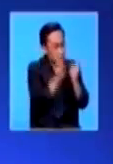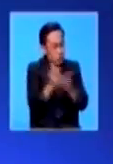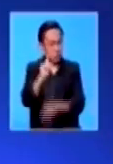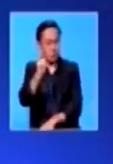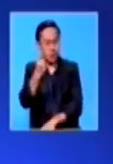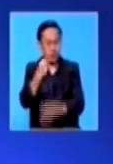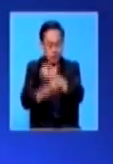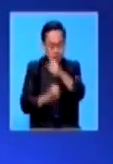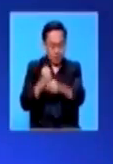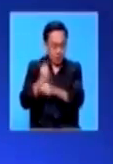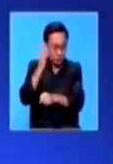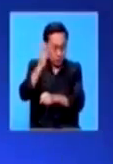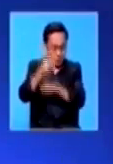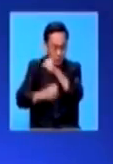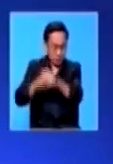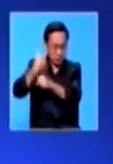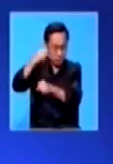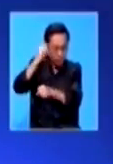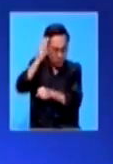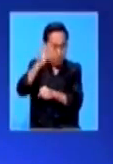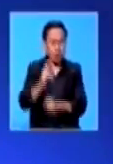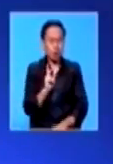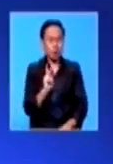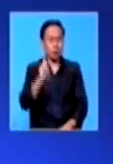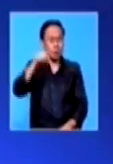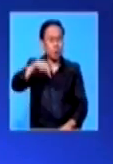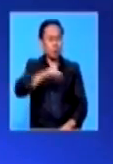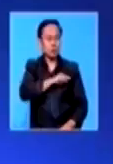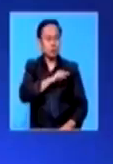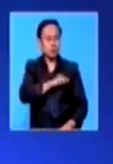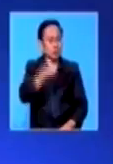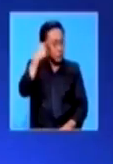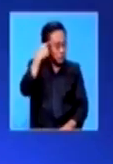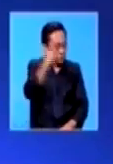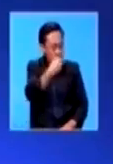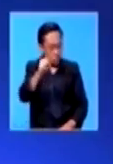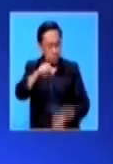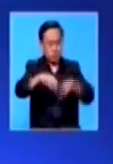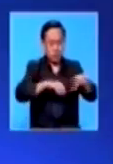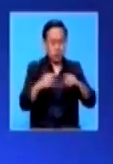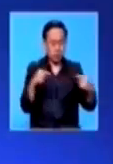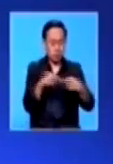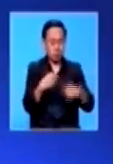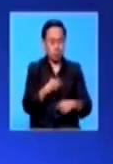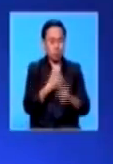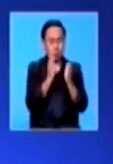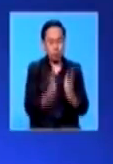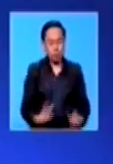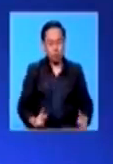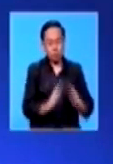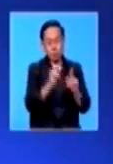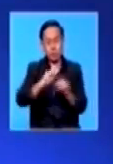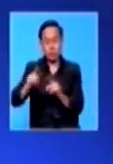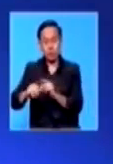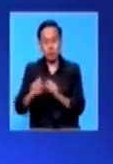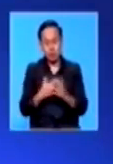5ปี10ปีข้างหน้าจะทำยังไงกพร.ก็ต้องไปคิดหลักสูตรนะหาคนเข้ามาทำงานให้ตรงความต้องการของแต่ละกระทรวงให้รู้ทันต่อความต้อง